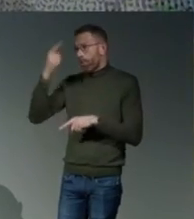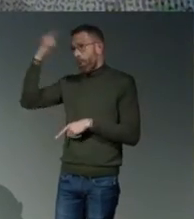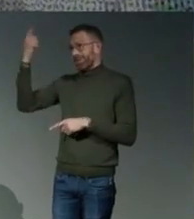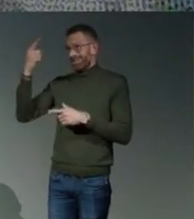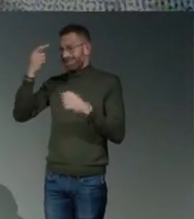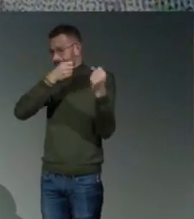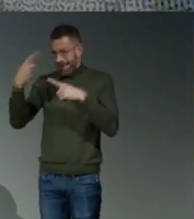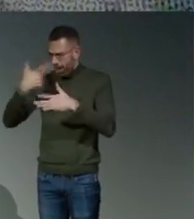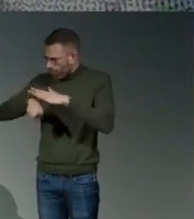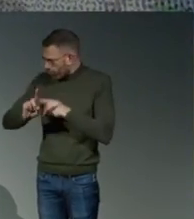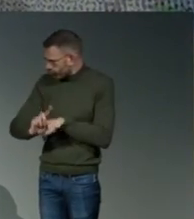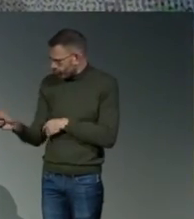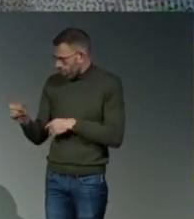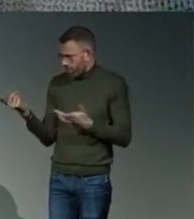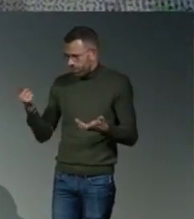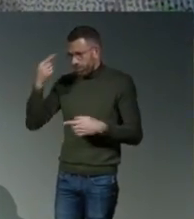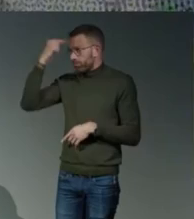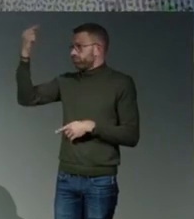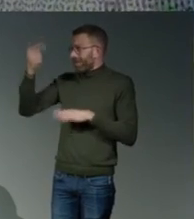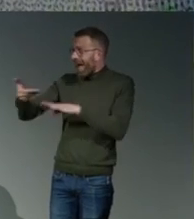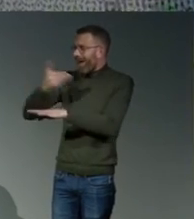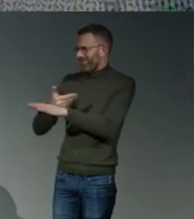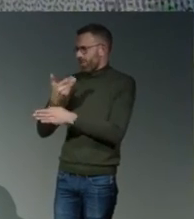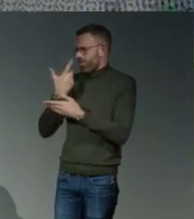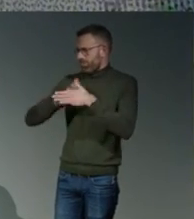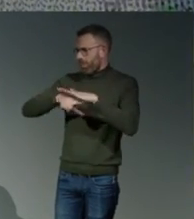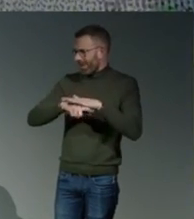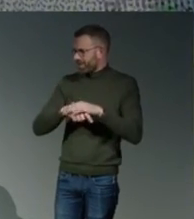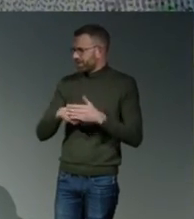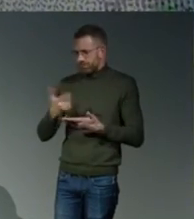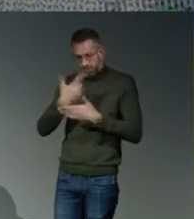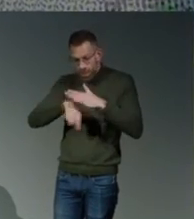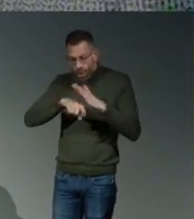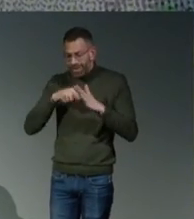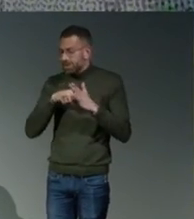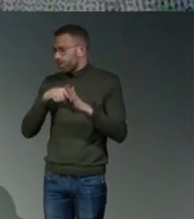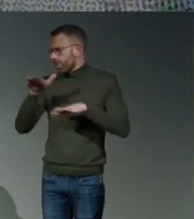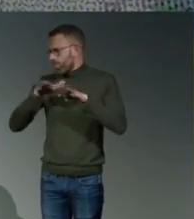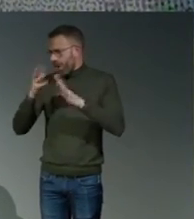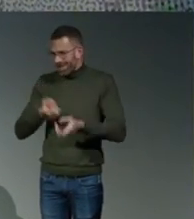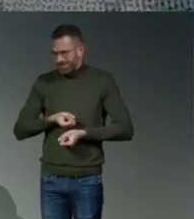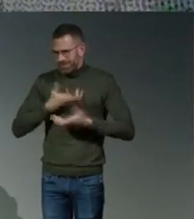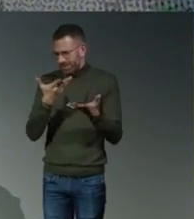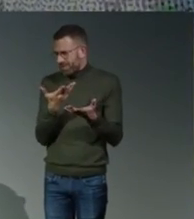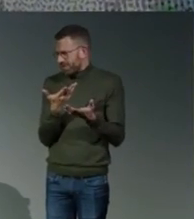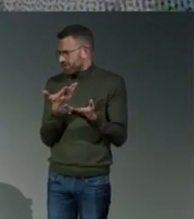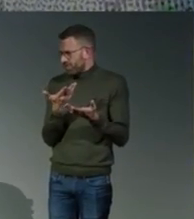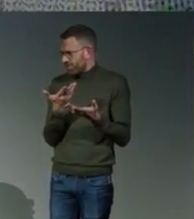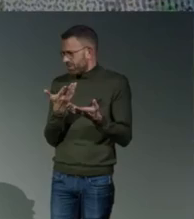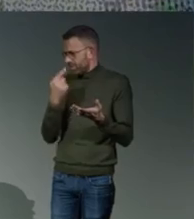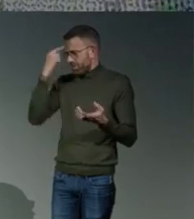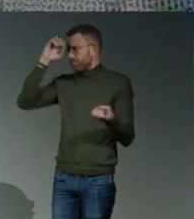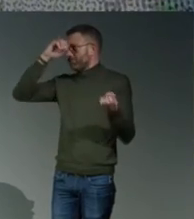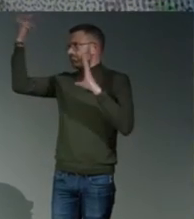langage. Absolument pas. La pensée précède le langage. Le langage n'est jamais qu'une expression, parmi d'autres, d'une pensée